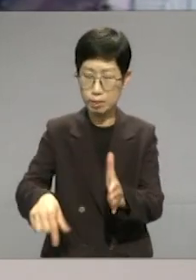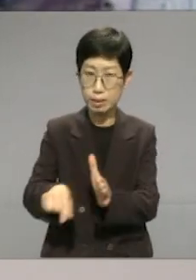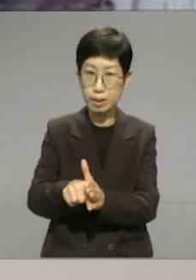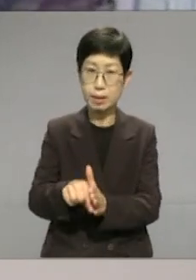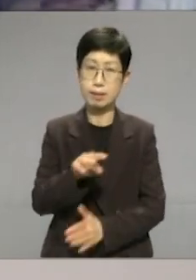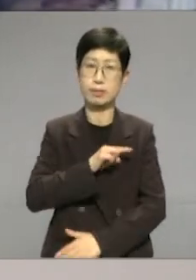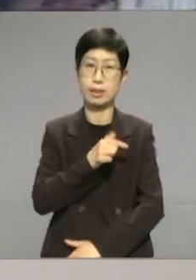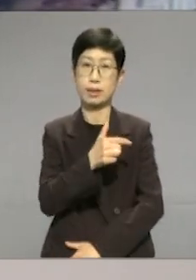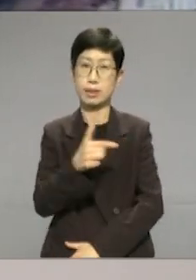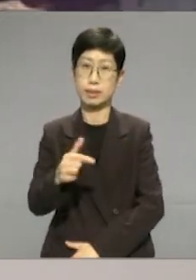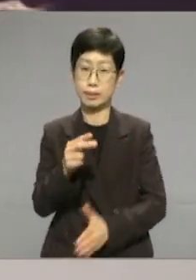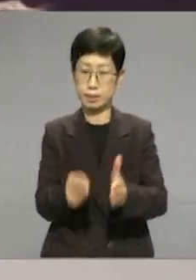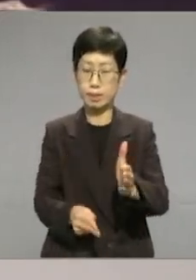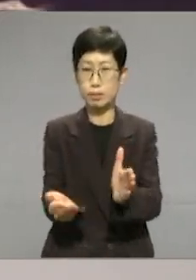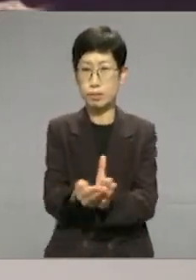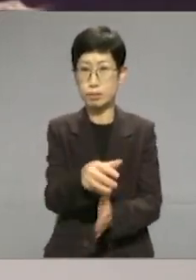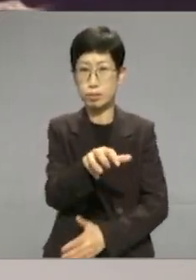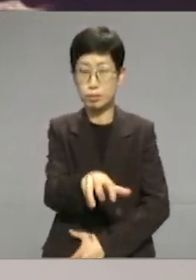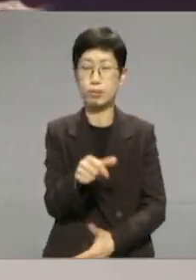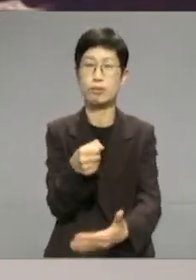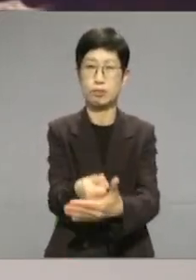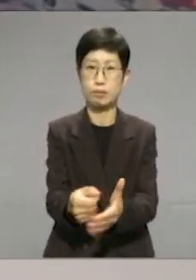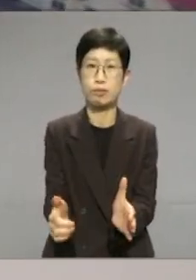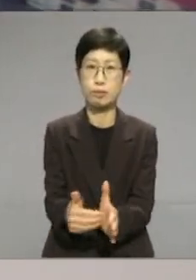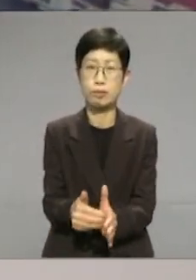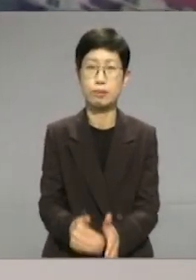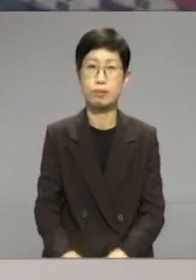최대 철도항으로 지정됐습니다.